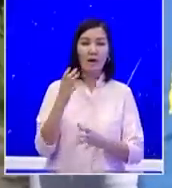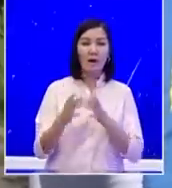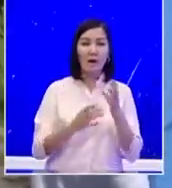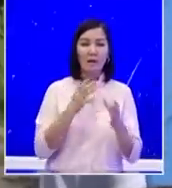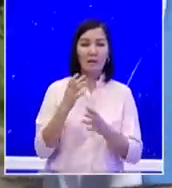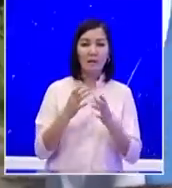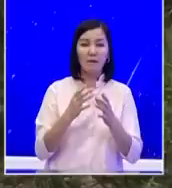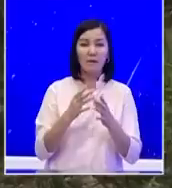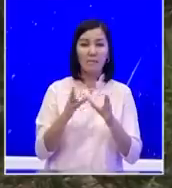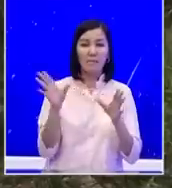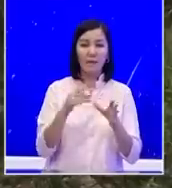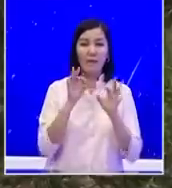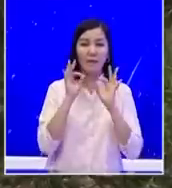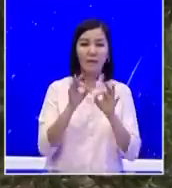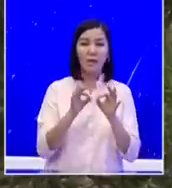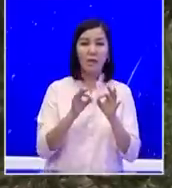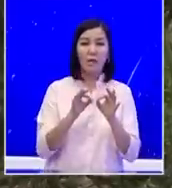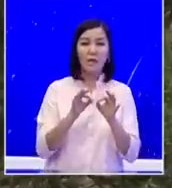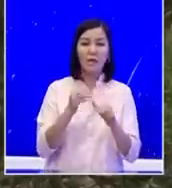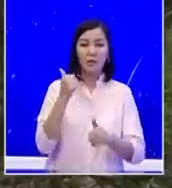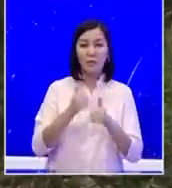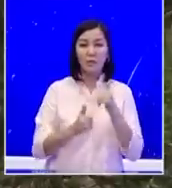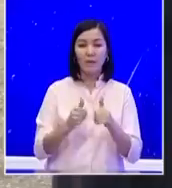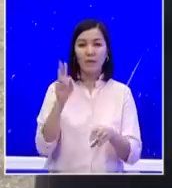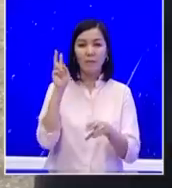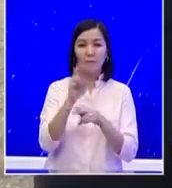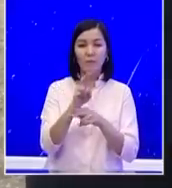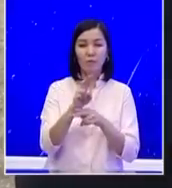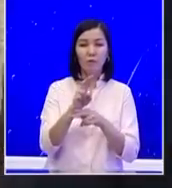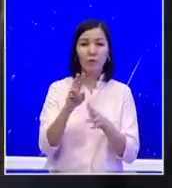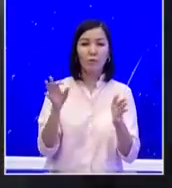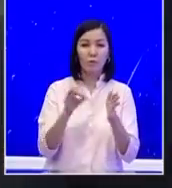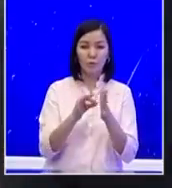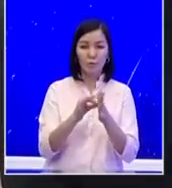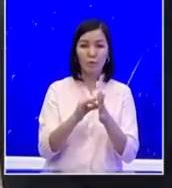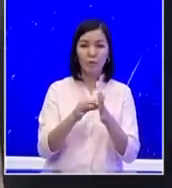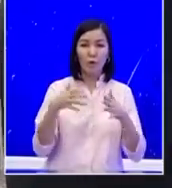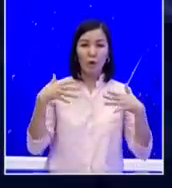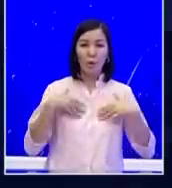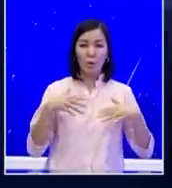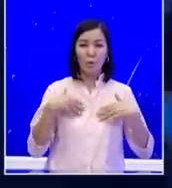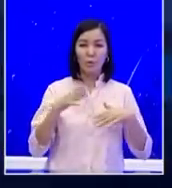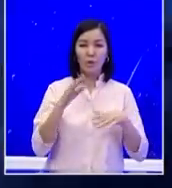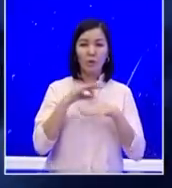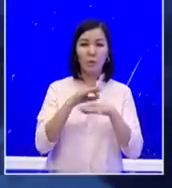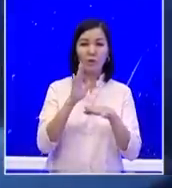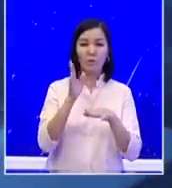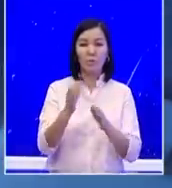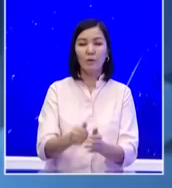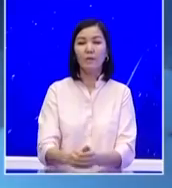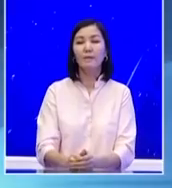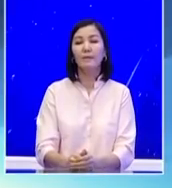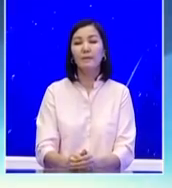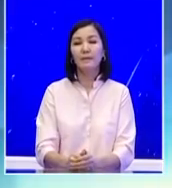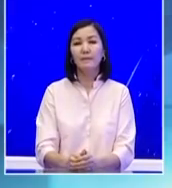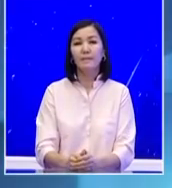тұрмысына оралған жақта дүниежүзі чемпионатына баруды көздеп отыр. Дүбірлі бәсеке Грузияда өтпек. Жарқын Нұрланұлы, Әсет